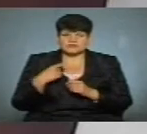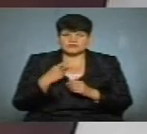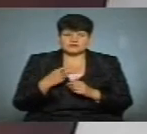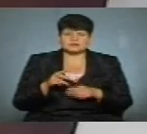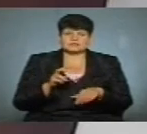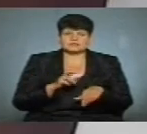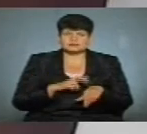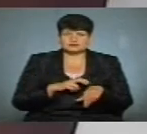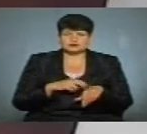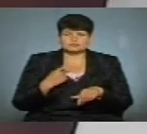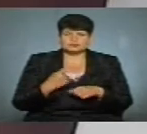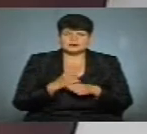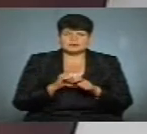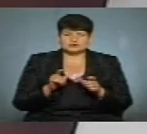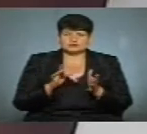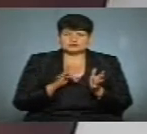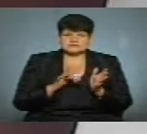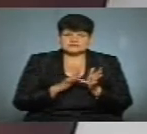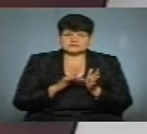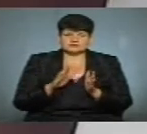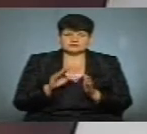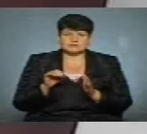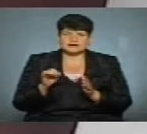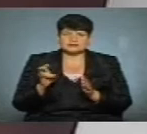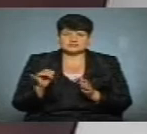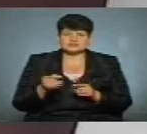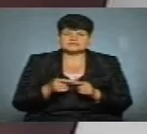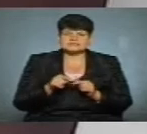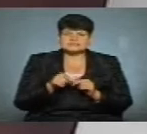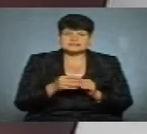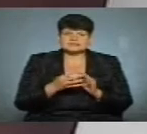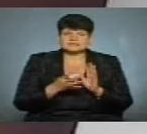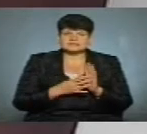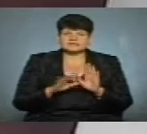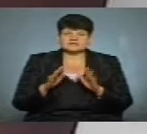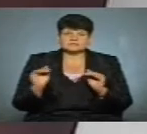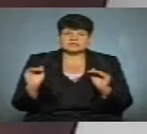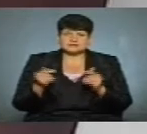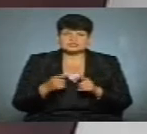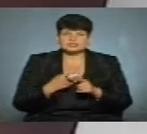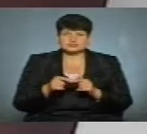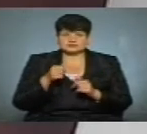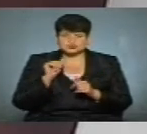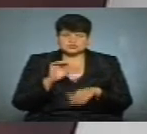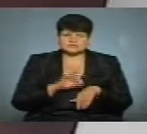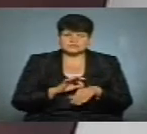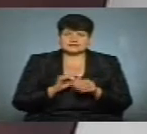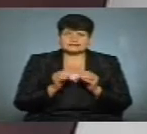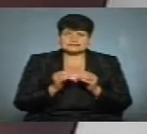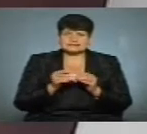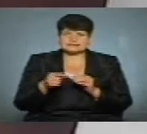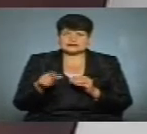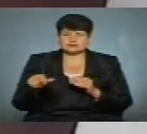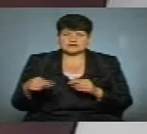обласного лабораторного центру Володимир Паничев. За його словами, це на 19 випадків менше, ніж вчора. Захворіли 10 тернополян,